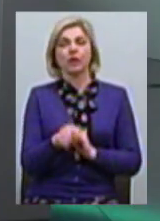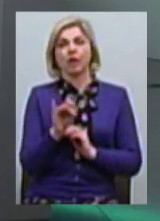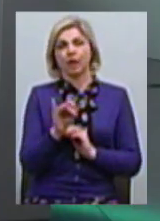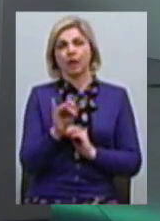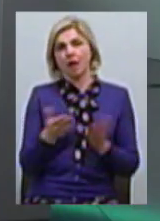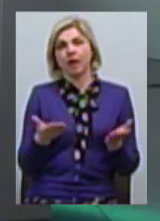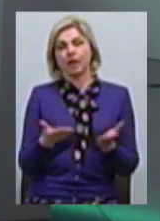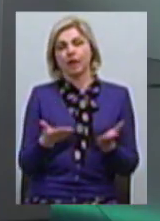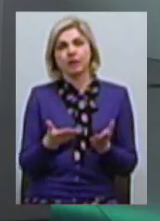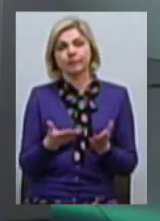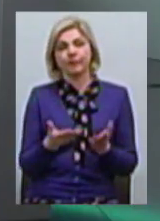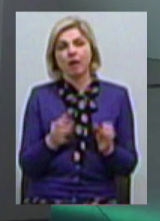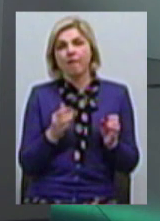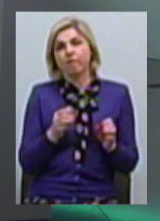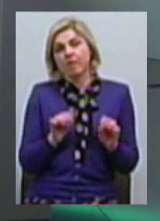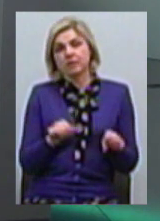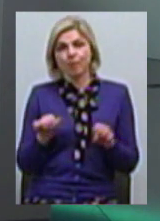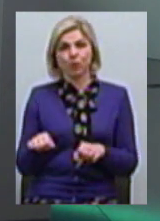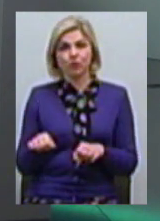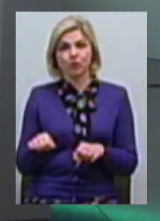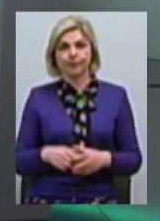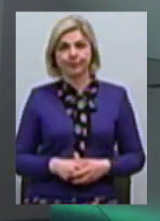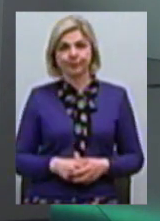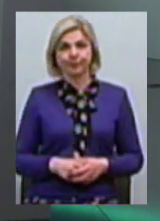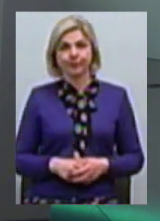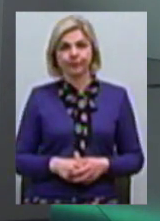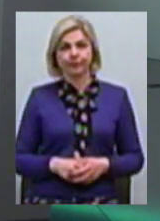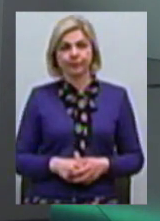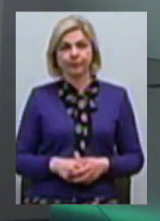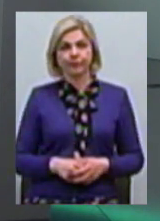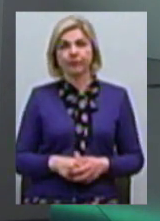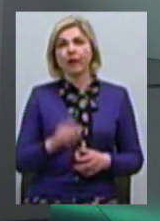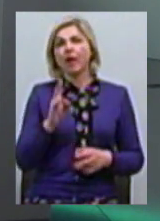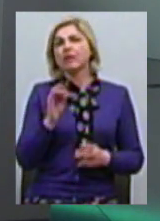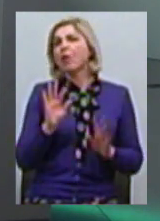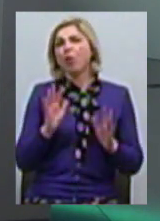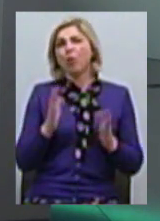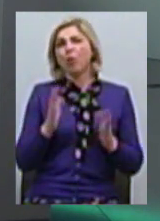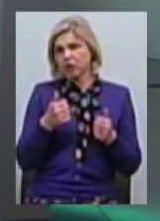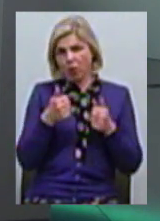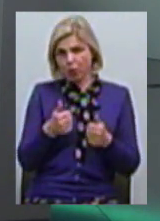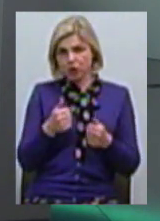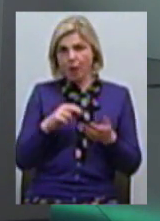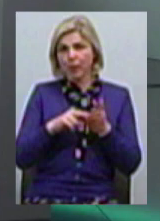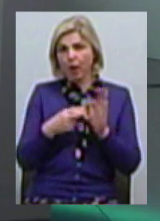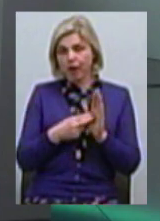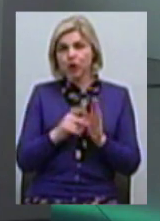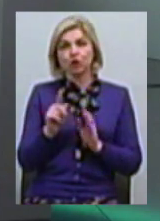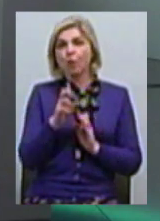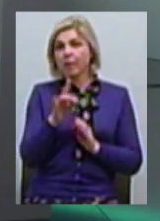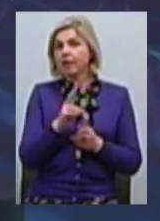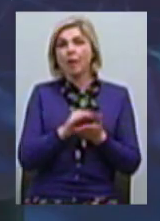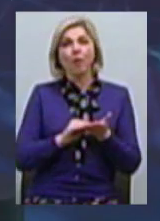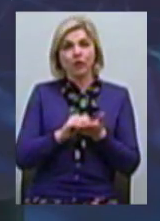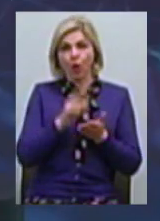какие-то, возможно, не очень удачные проекты. И чтобы не повторять, допустим, ошибок